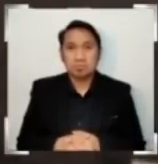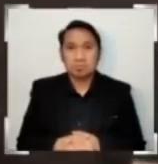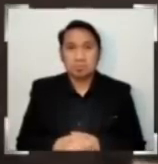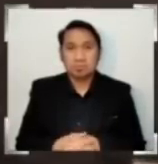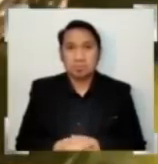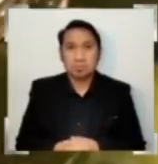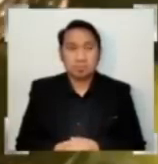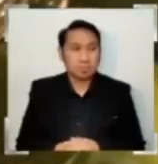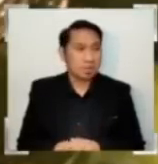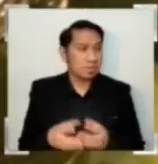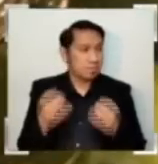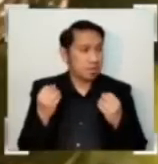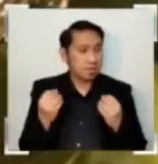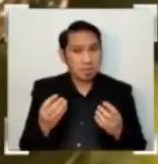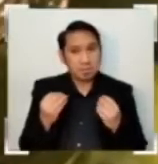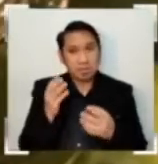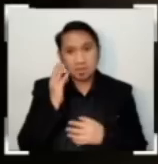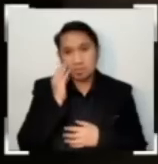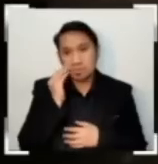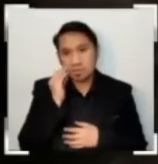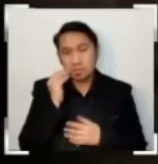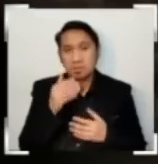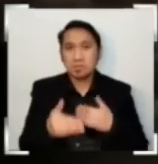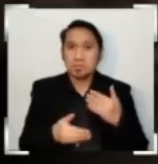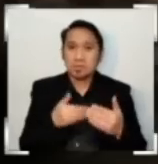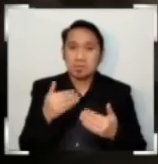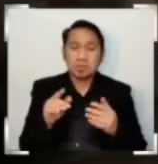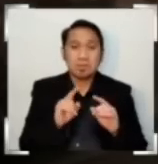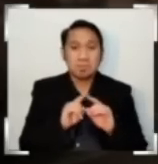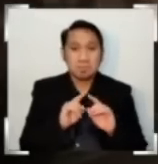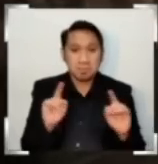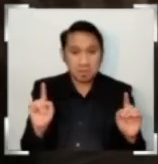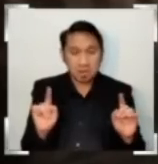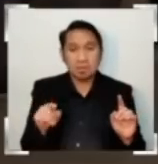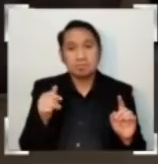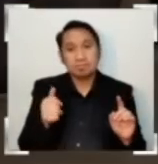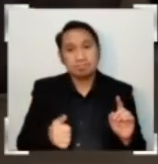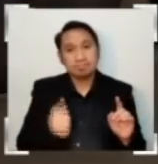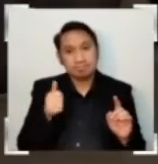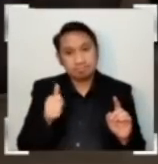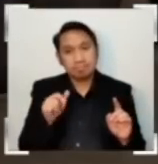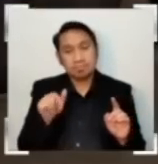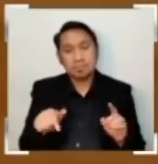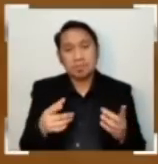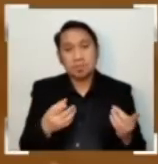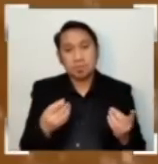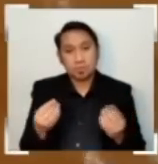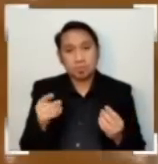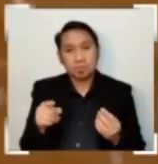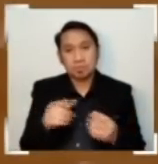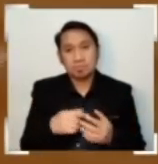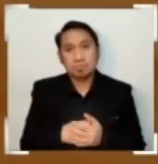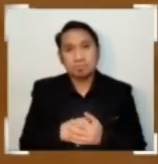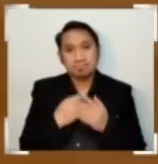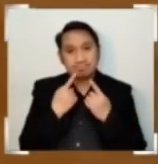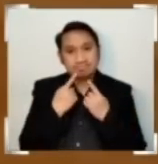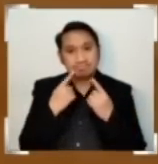Marami mang pinagdaraan ng proseso, sulit ang paggawa ng maipagmamalaking produkto.